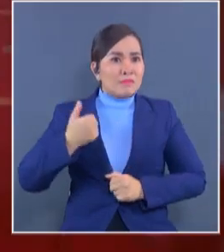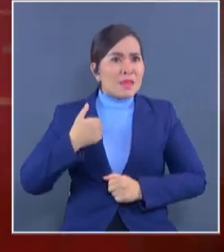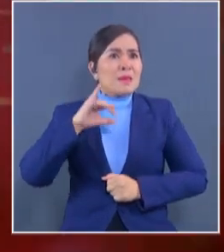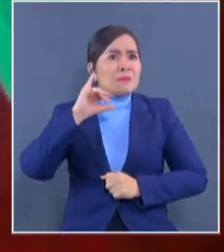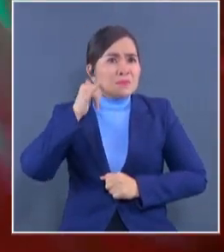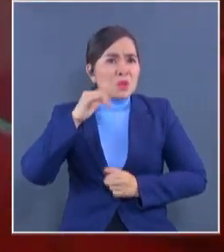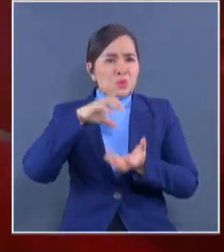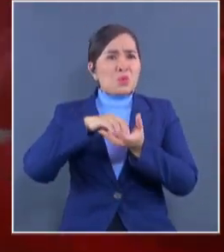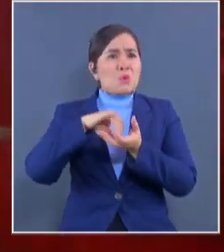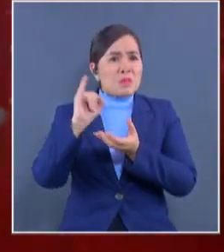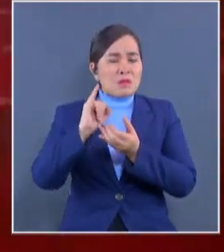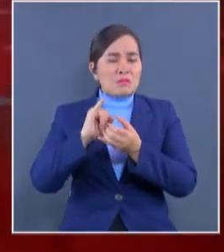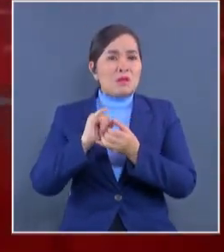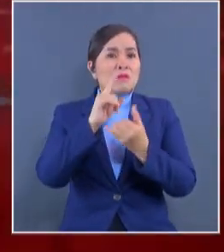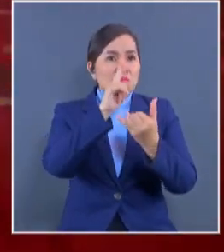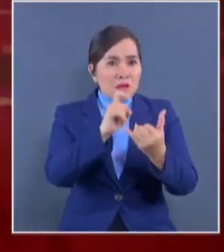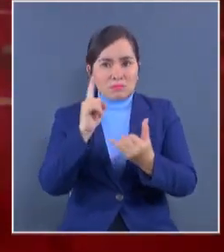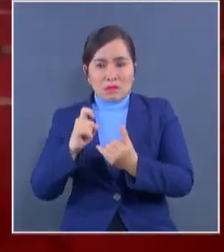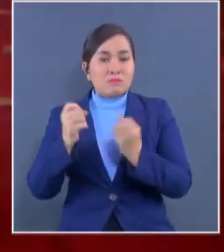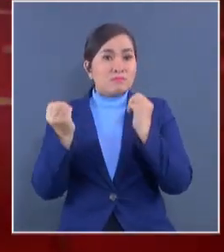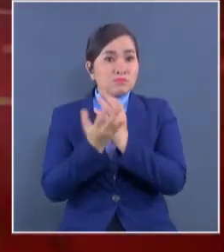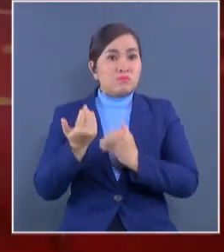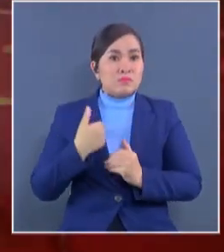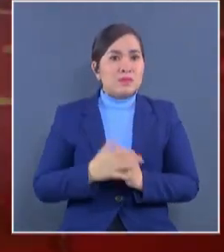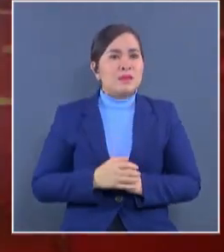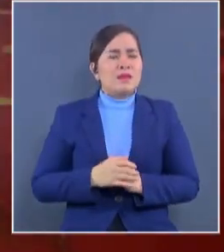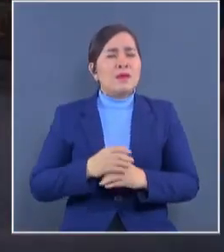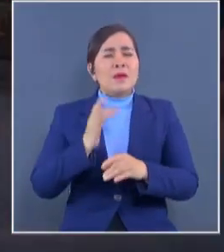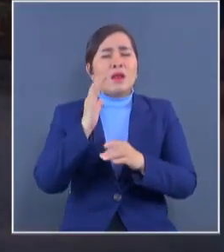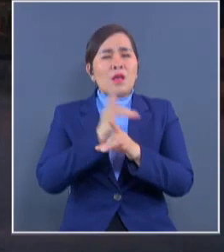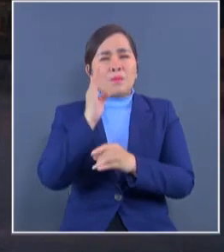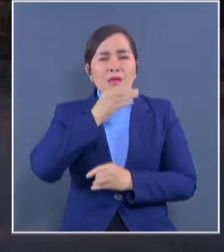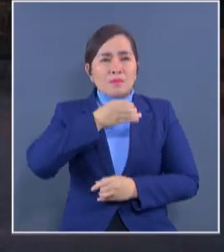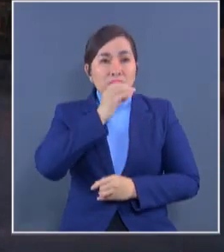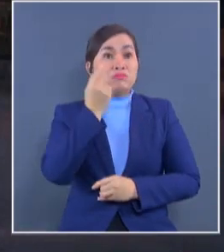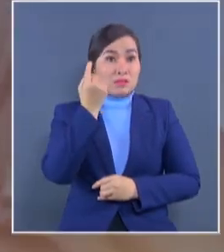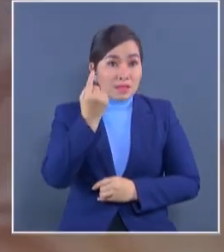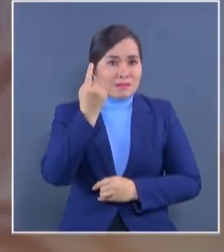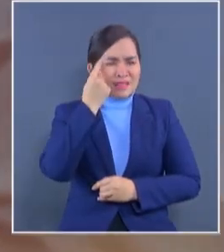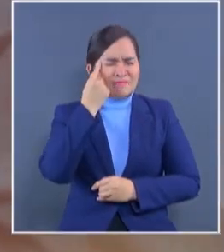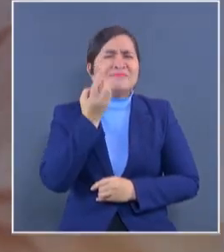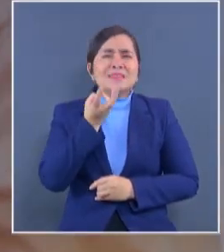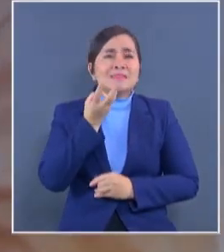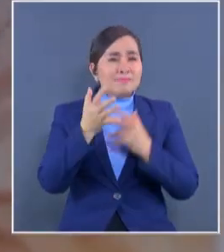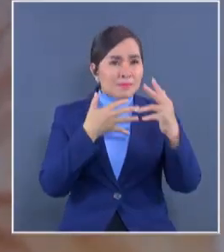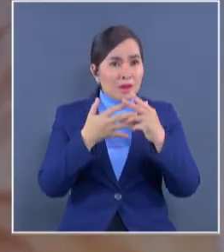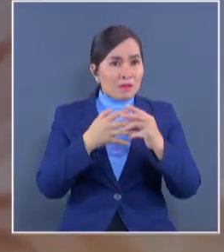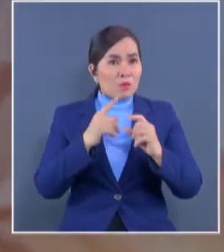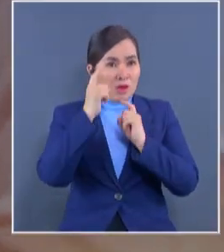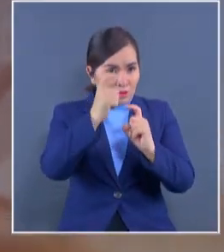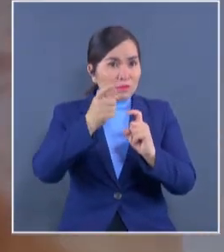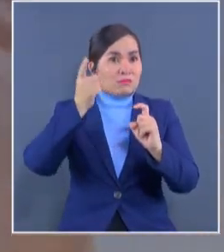นะคะก็อาจจะหมายถึงชีวิตผู้อื่นด้วยการดื่มเพียงแค่แก้วเดียวค่ะคุณผู้ชมแม้จะแค่กลุ่มๆก็อาจเกิดอุบัติเห